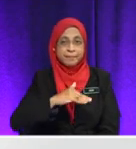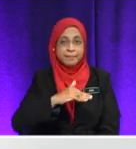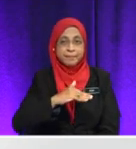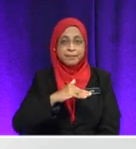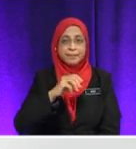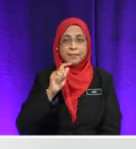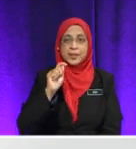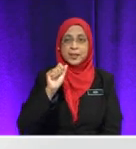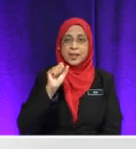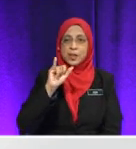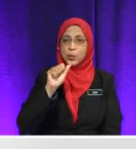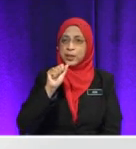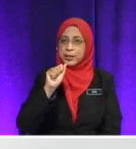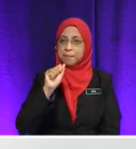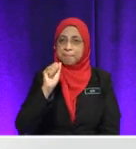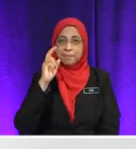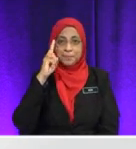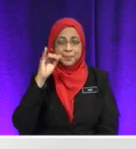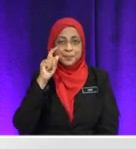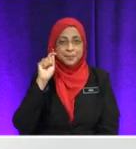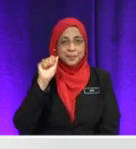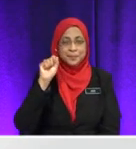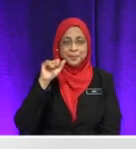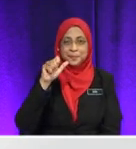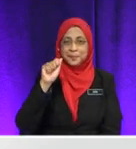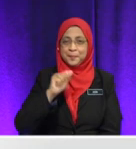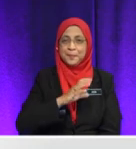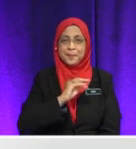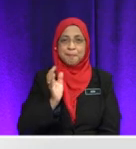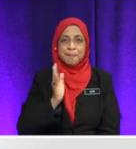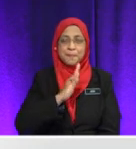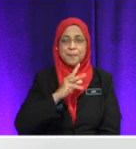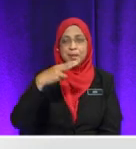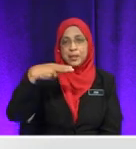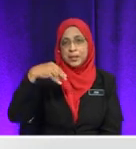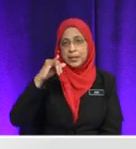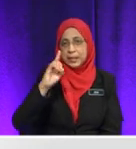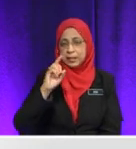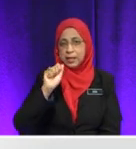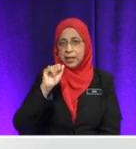Tasya Hai Tasya dan di sebelah Tasya Hidayat